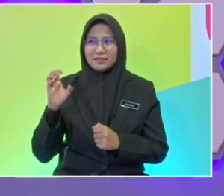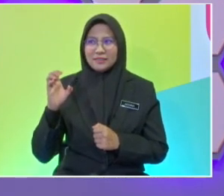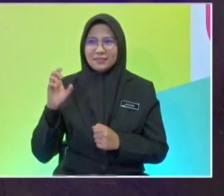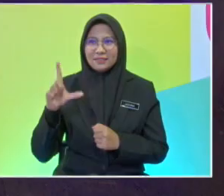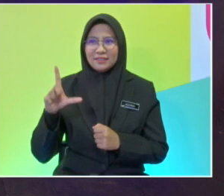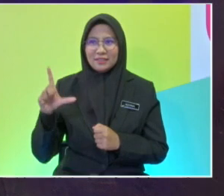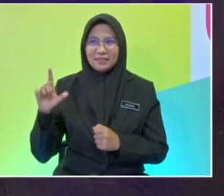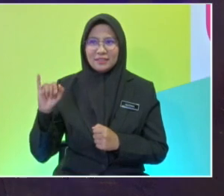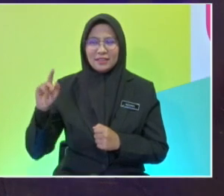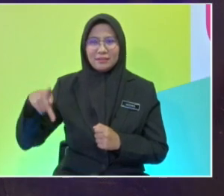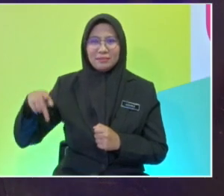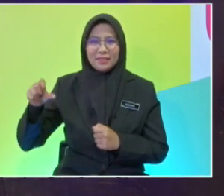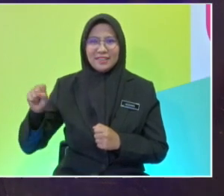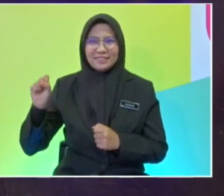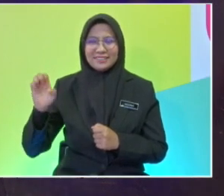belajar